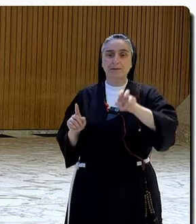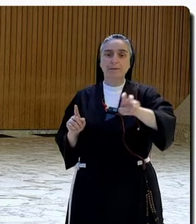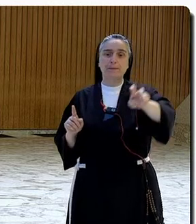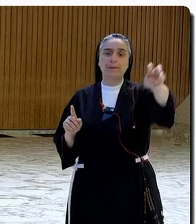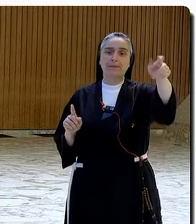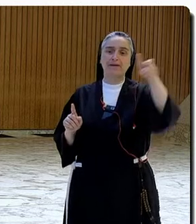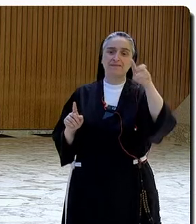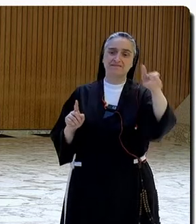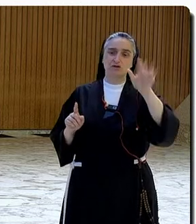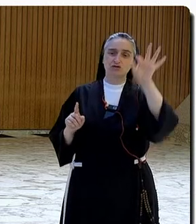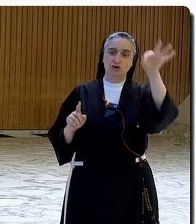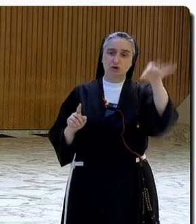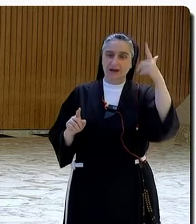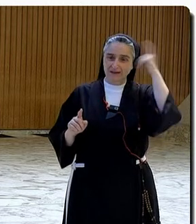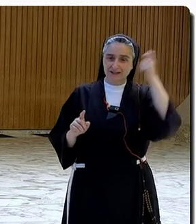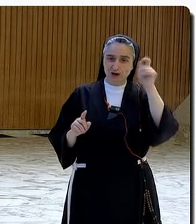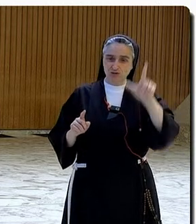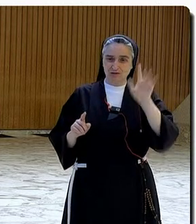Palazzo Lateranense.